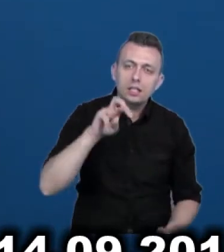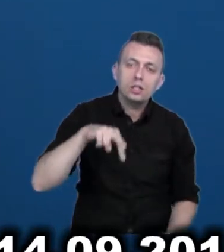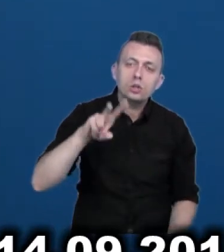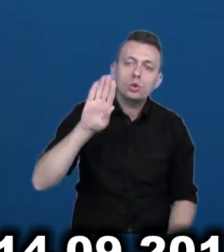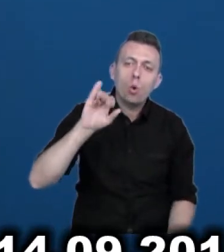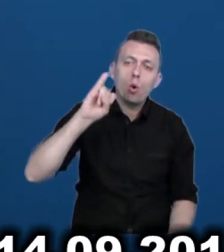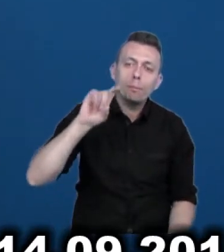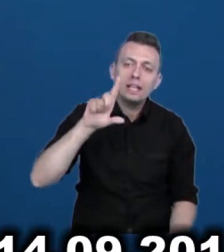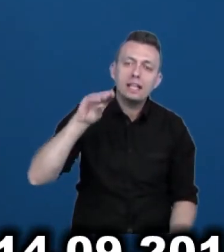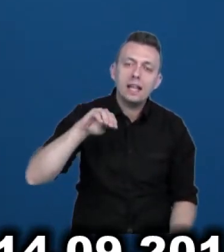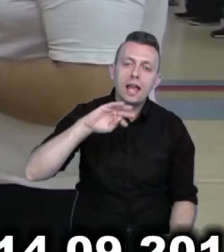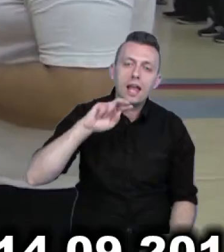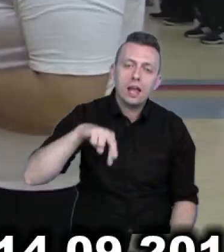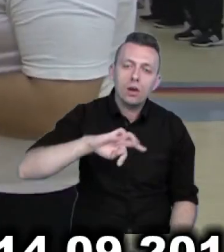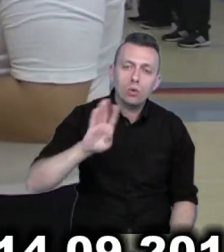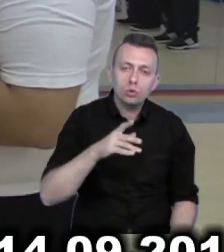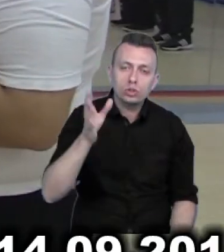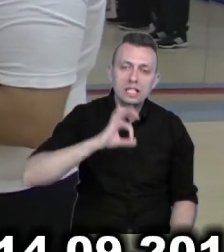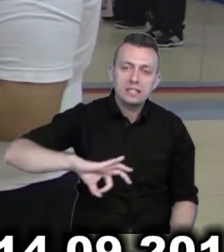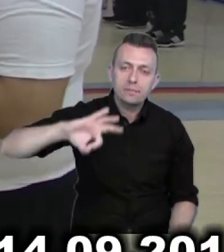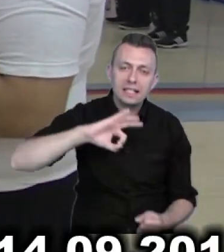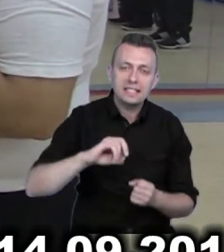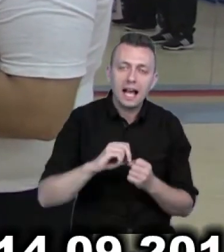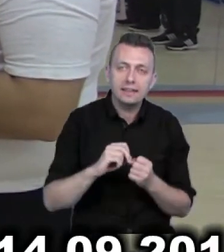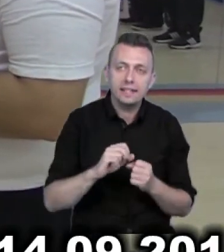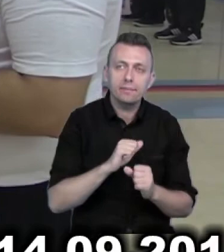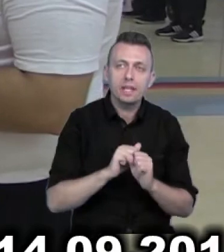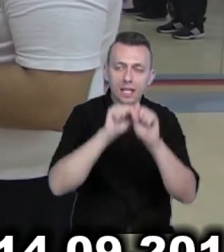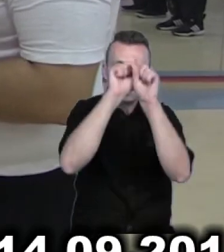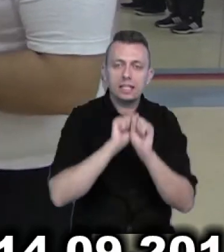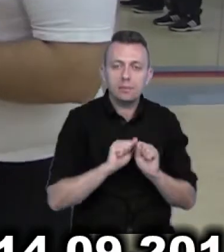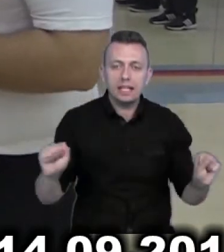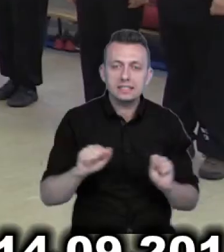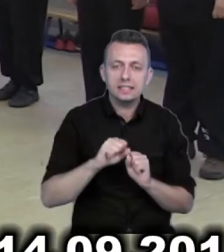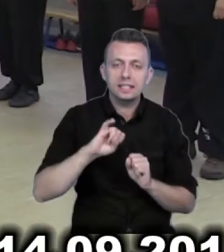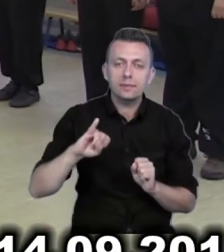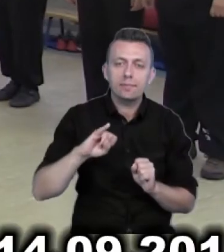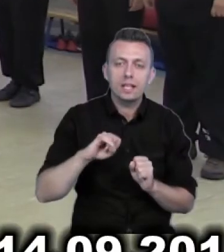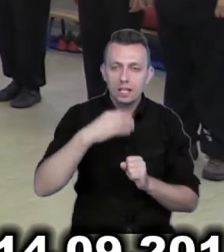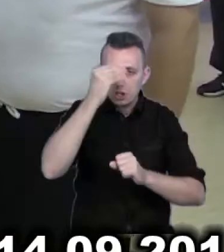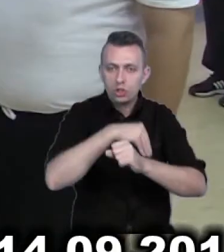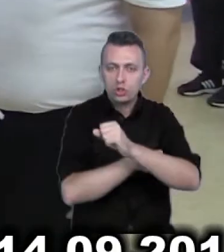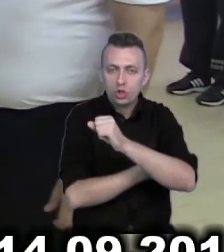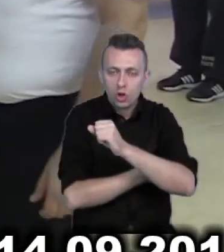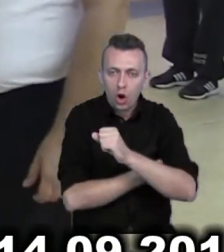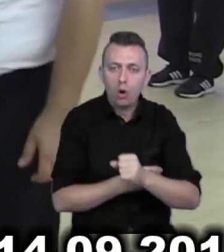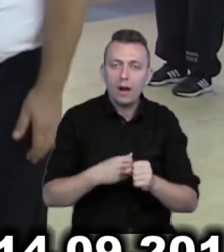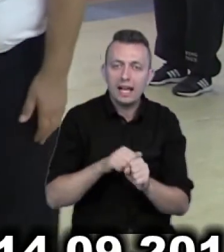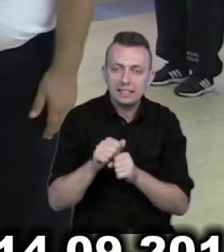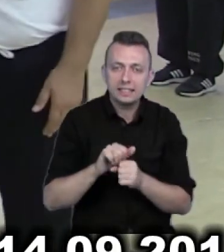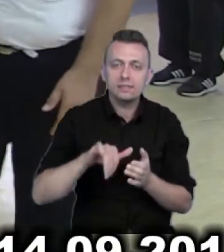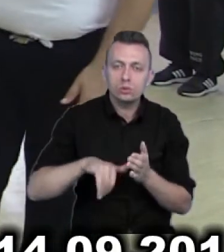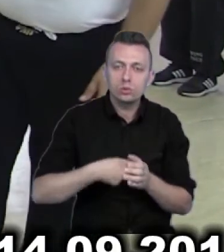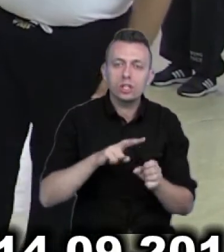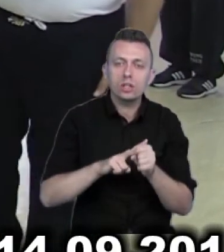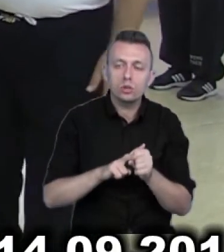oglądając materiał Radosława Wąsa. Minęły 2 lata od momentu otwarcia szkoły nauki Wing Chun Kung Fu w Kutnie. Wing Chun Kung Fu